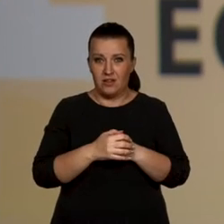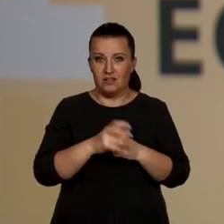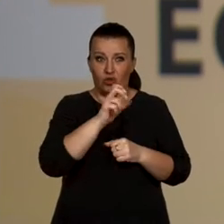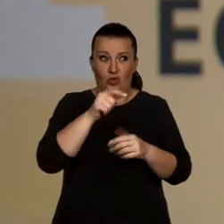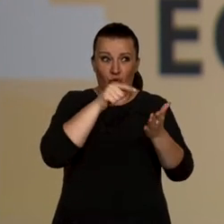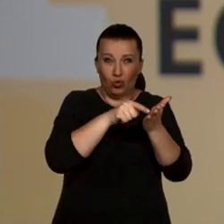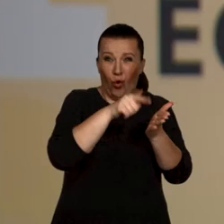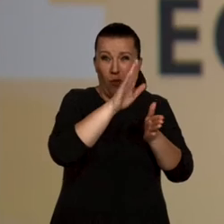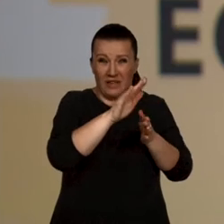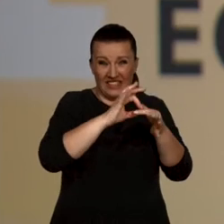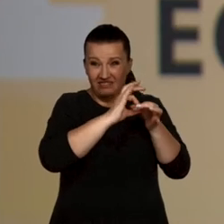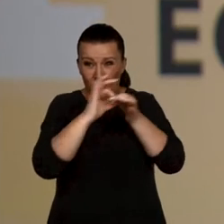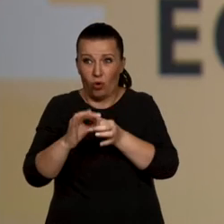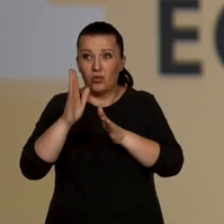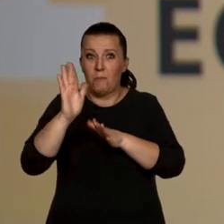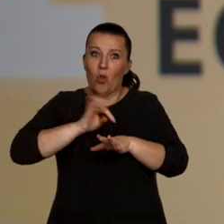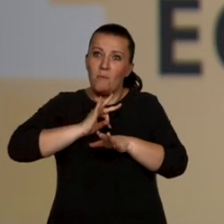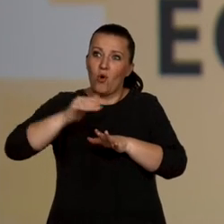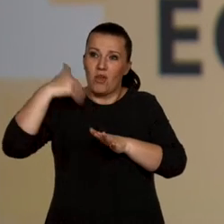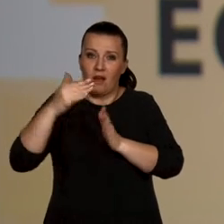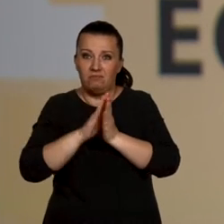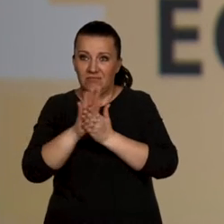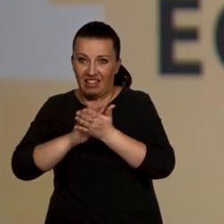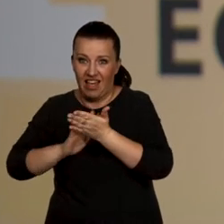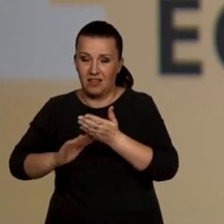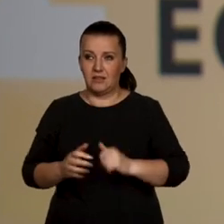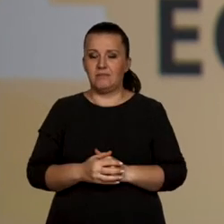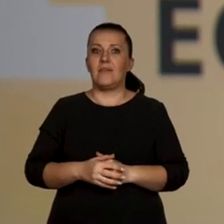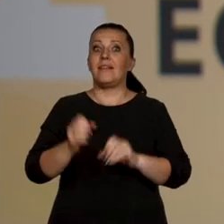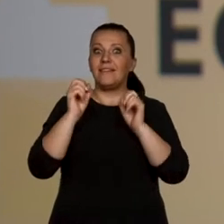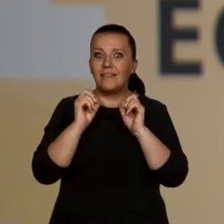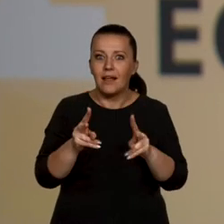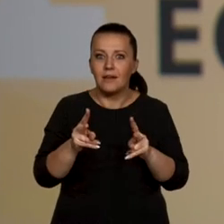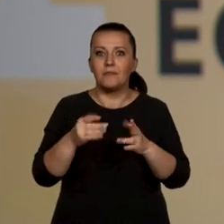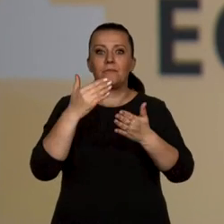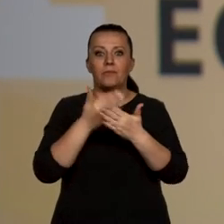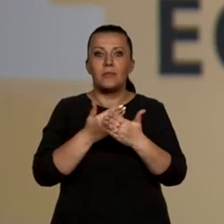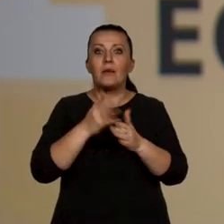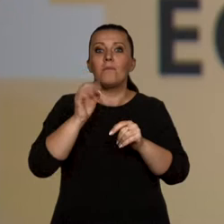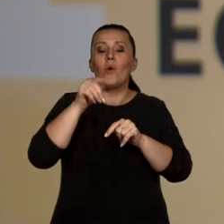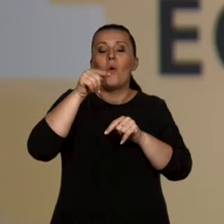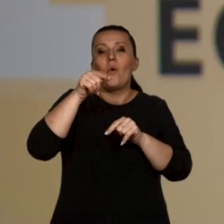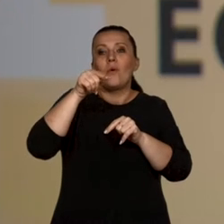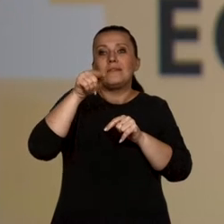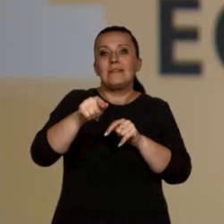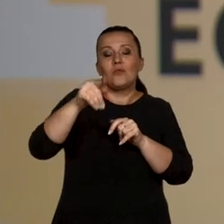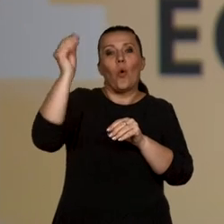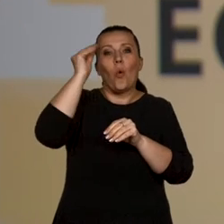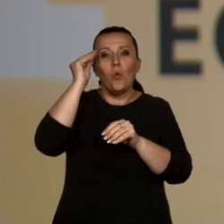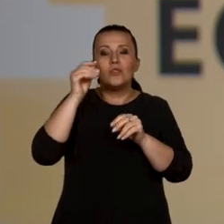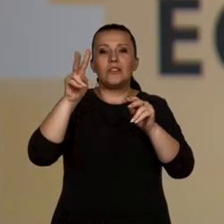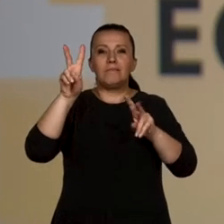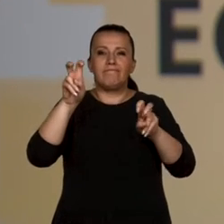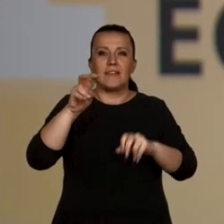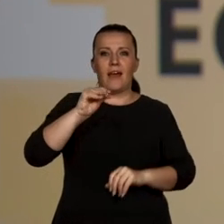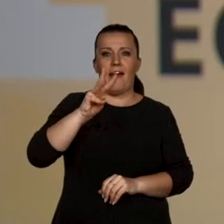co będziemy później mówić o konkretnym tekście? Otóż tak, ponieważ my uczymy się czegoś, co nazywamy ewolucją